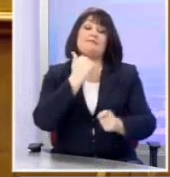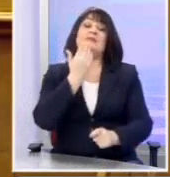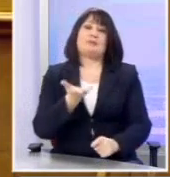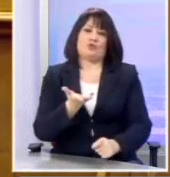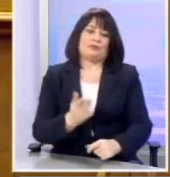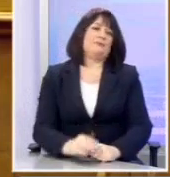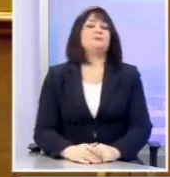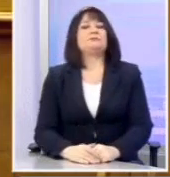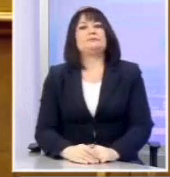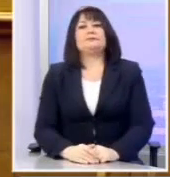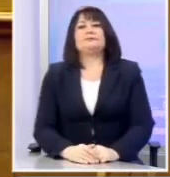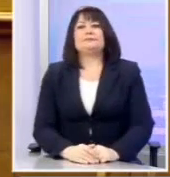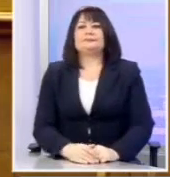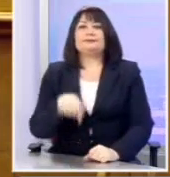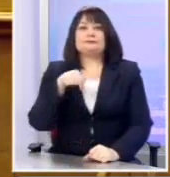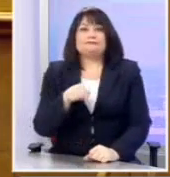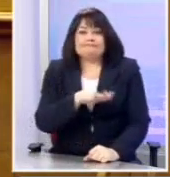Μπροστά σε αυτή την εκρηκτική κατάσταση,